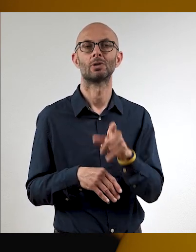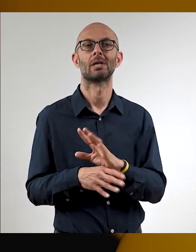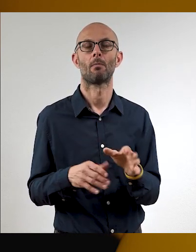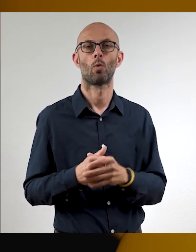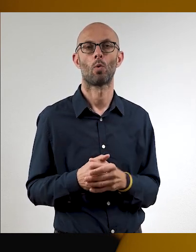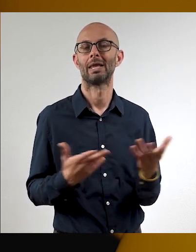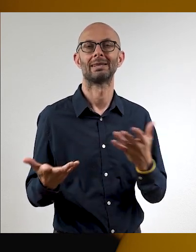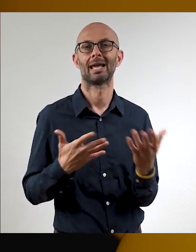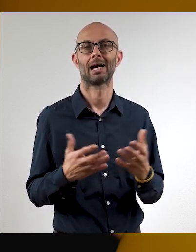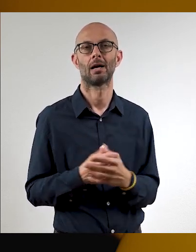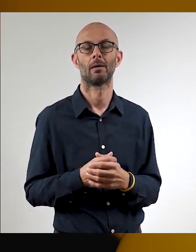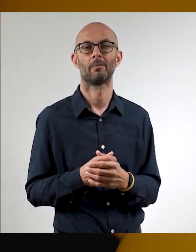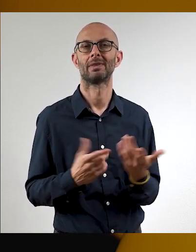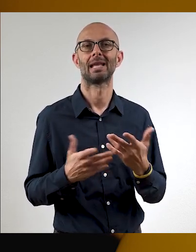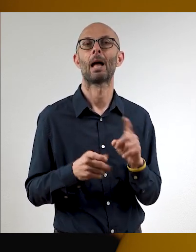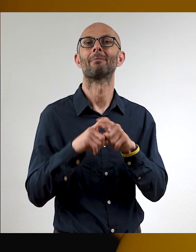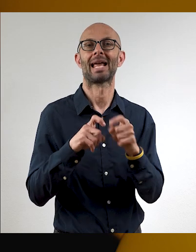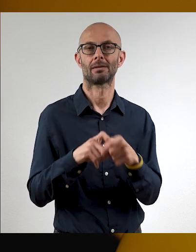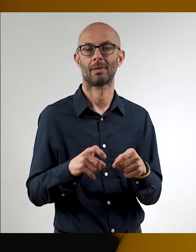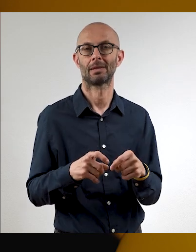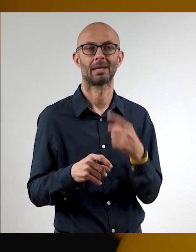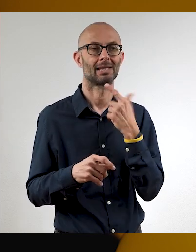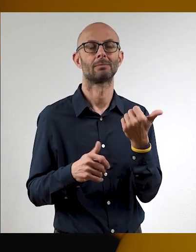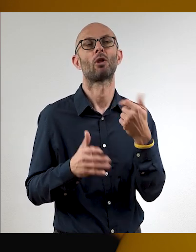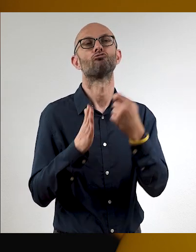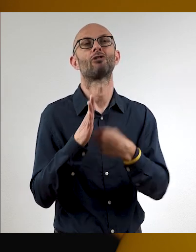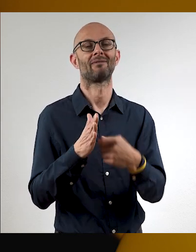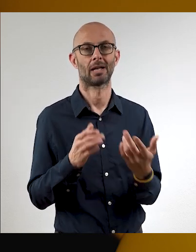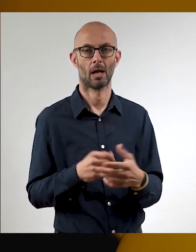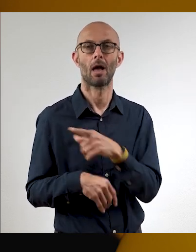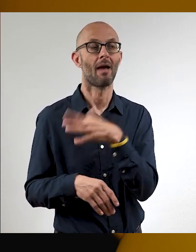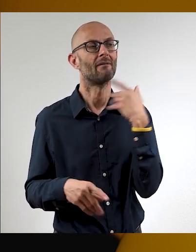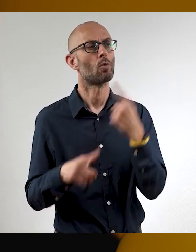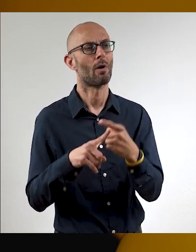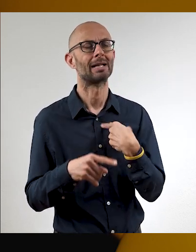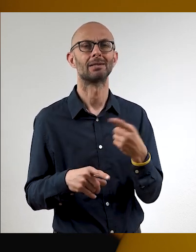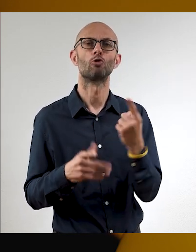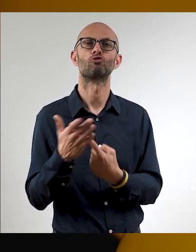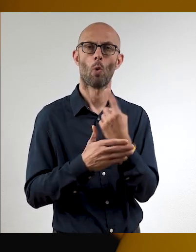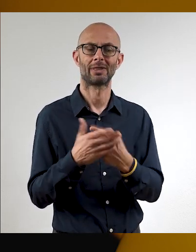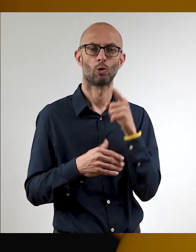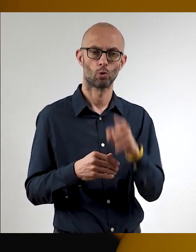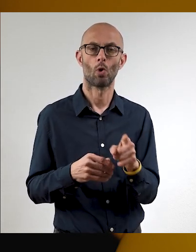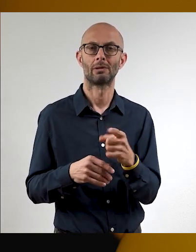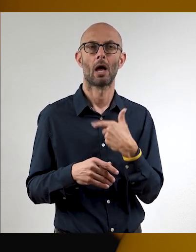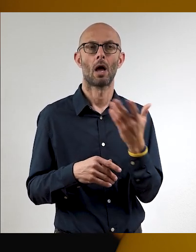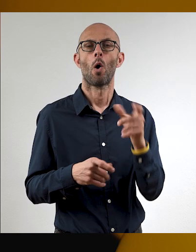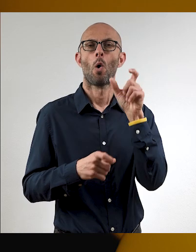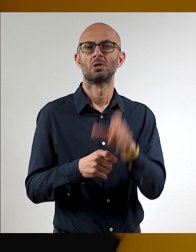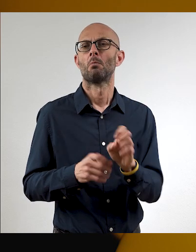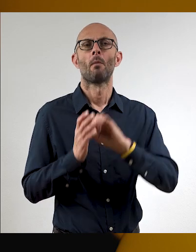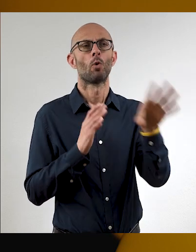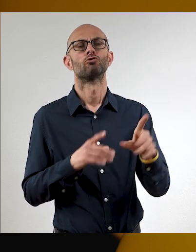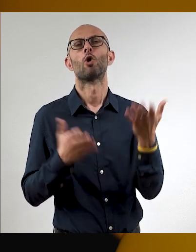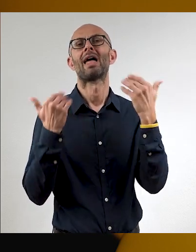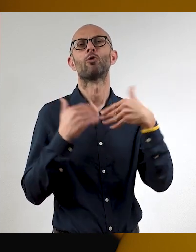pač nek predmet, ne samo ena številka. Ja, dosti krat se namreč zgodi to, da kar osebo